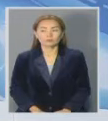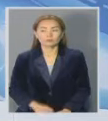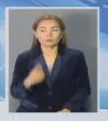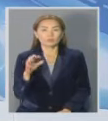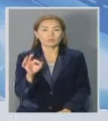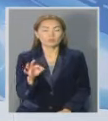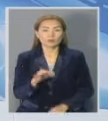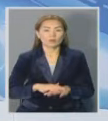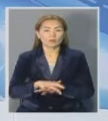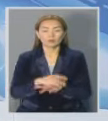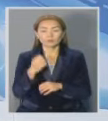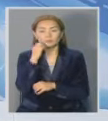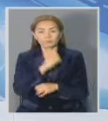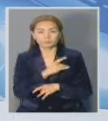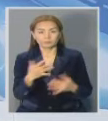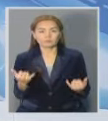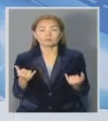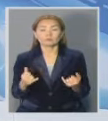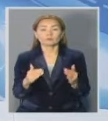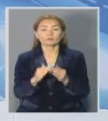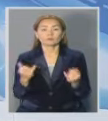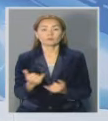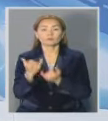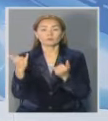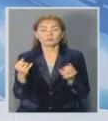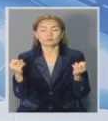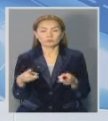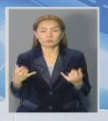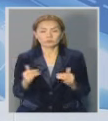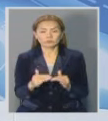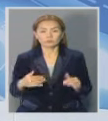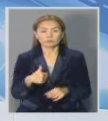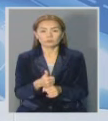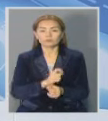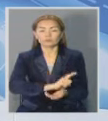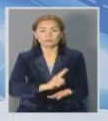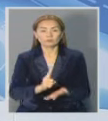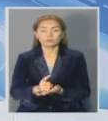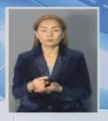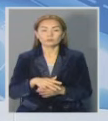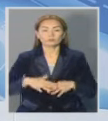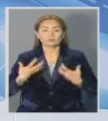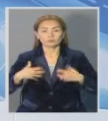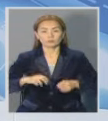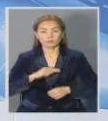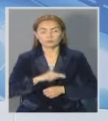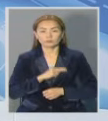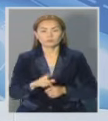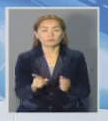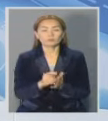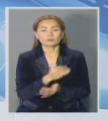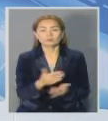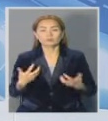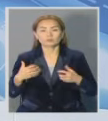1-ші қазан халықаралық қарттар күні. Қазыналы қарияларға құрмет көрсету бүгінгі ұрпақтың басты міндеті. Ел үшін аянбай тер төккен